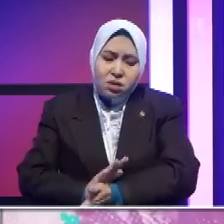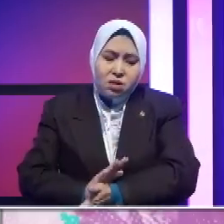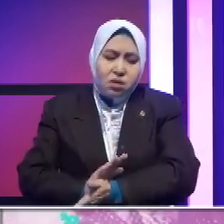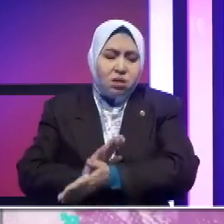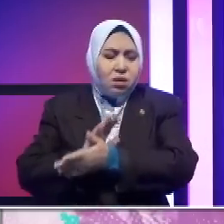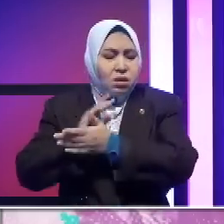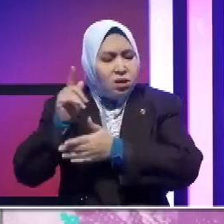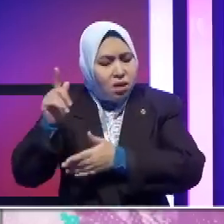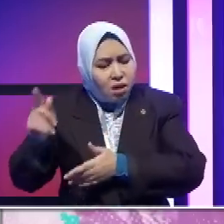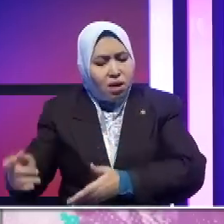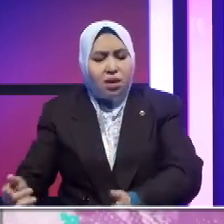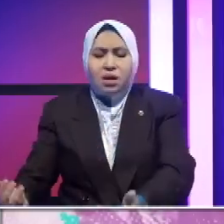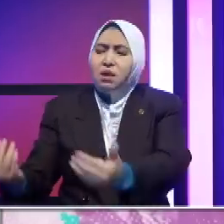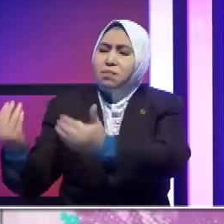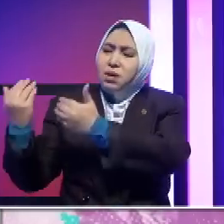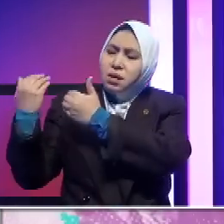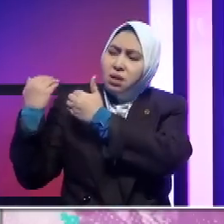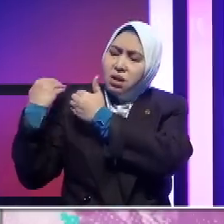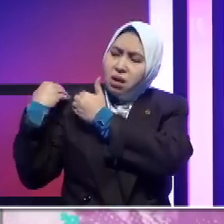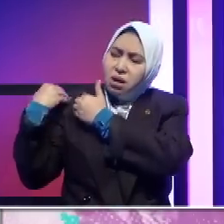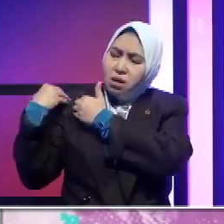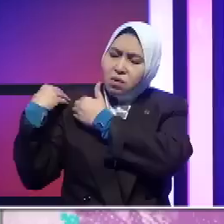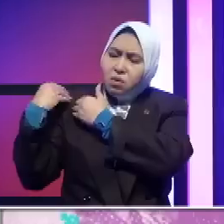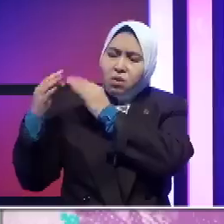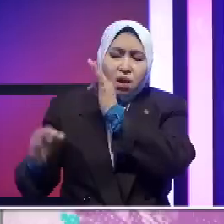فعليه كذبه